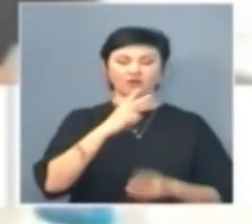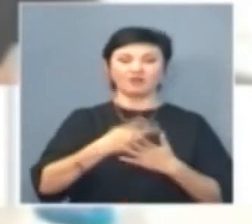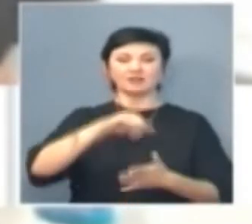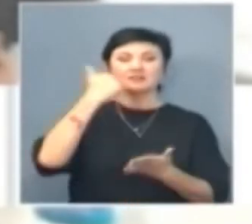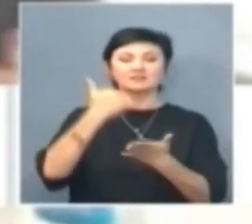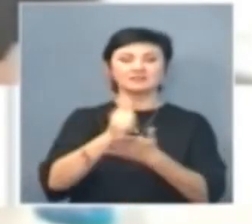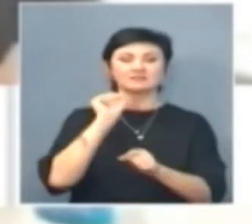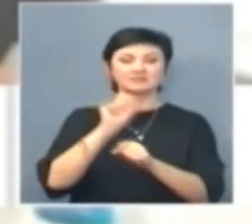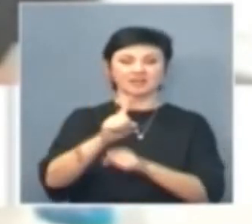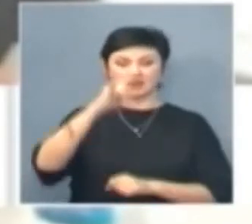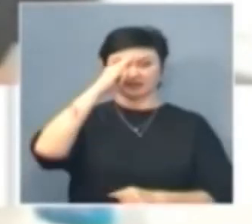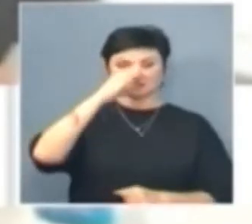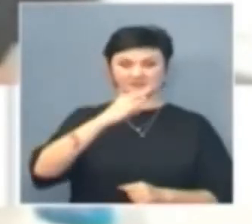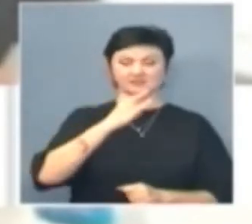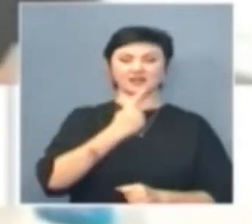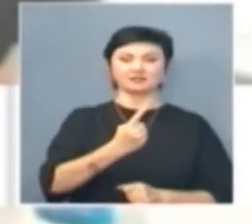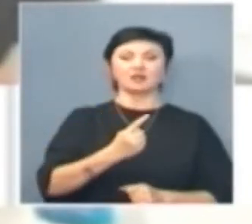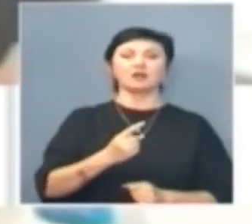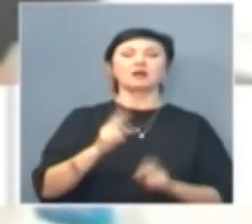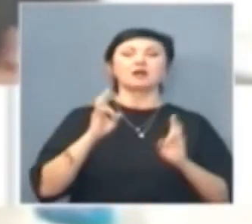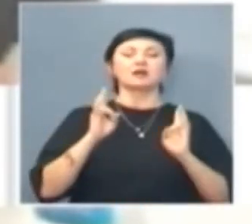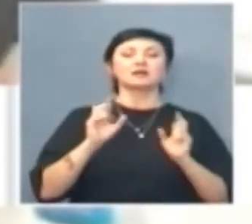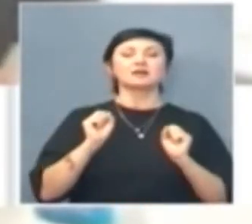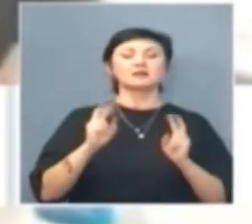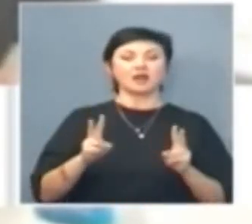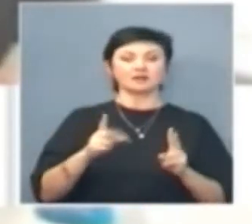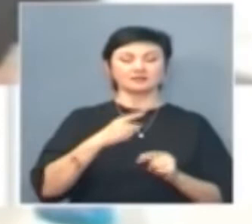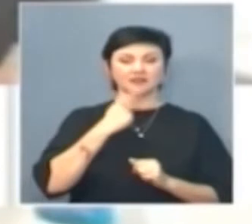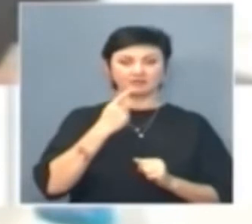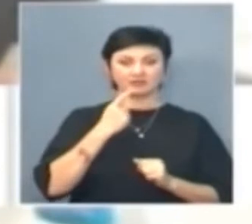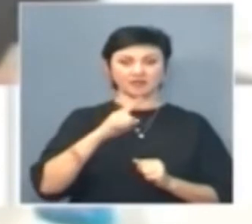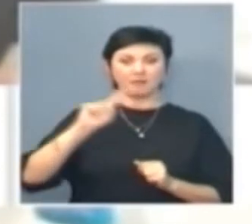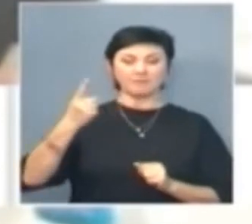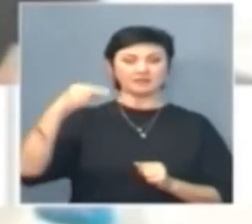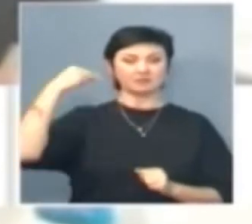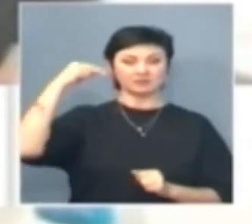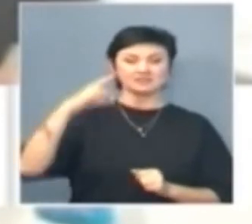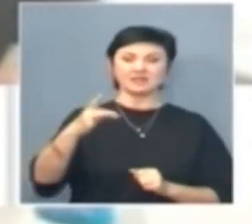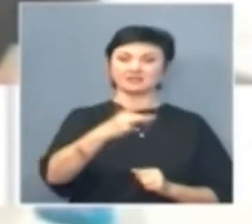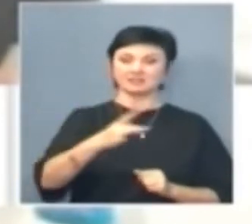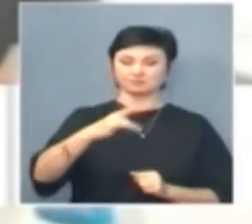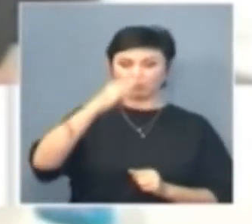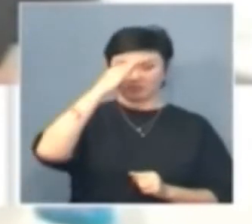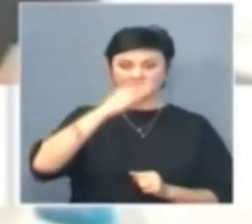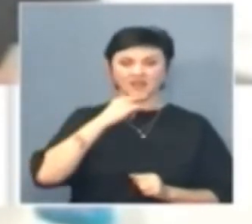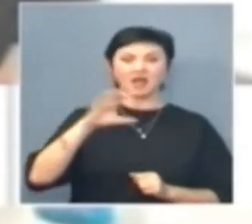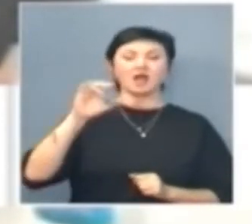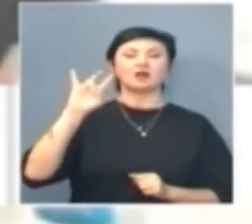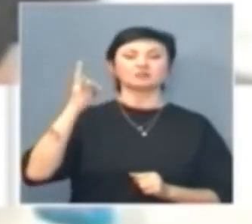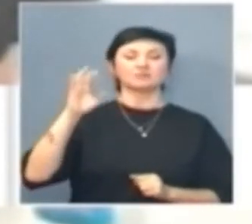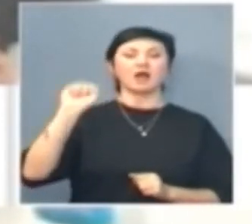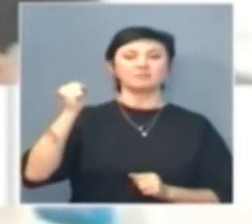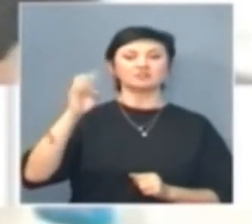Казахстана. Как говорил первый президент Республики Казахстан Нурсултан Абишевич